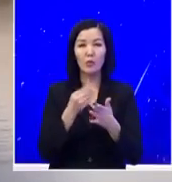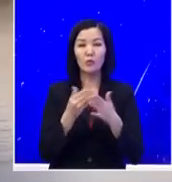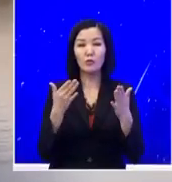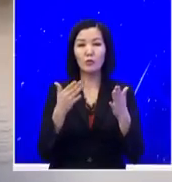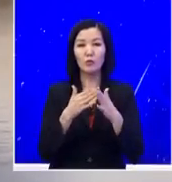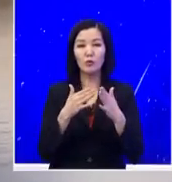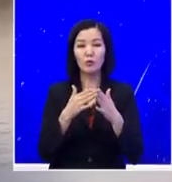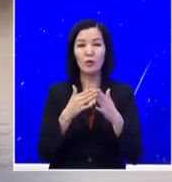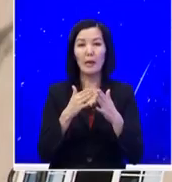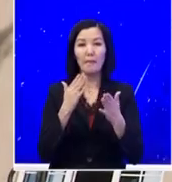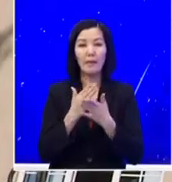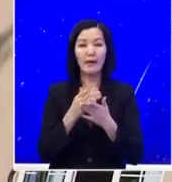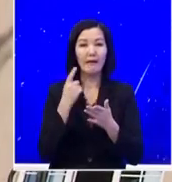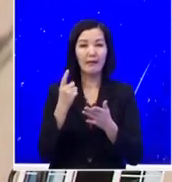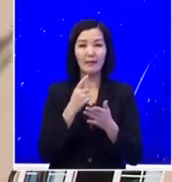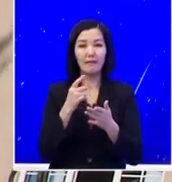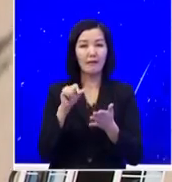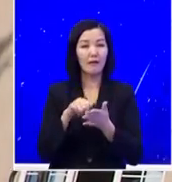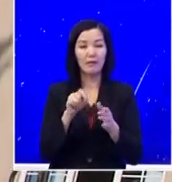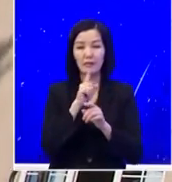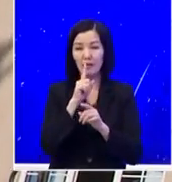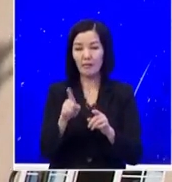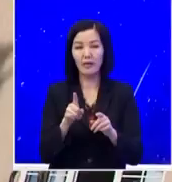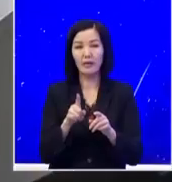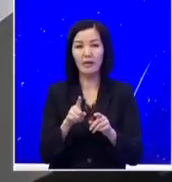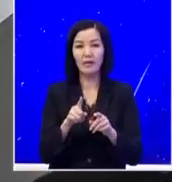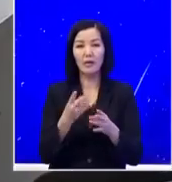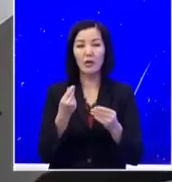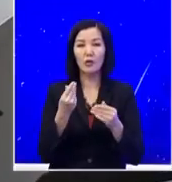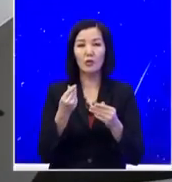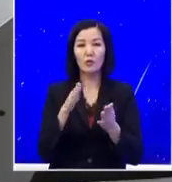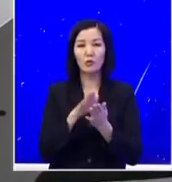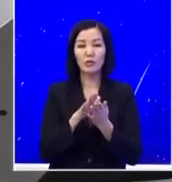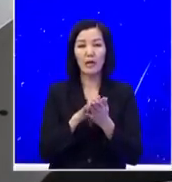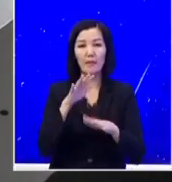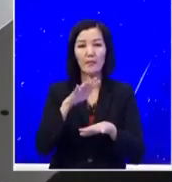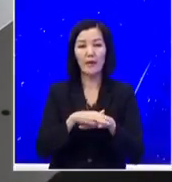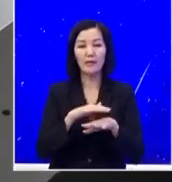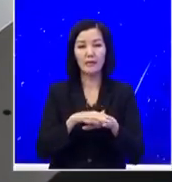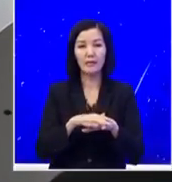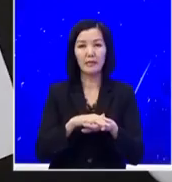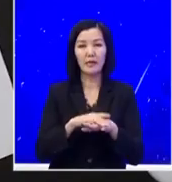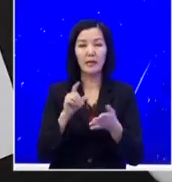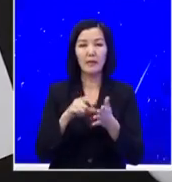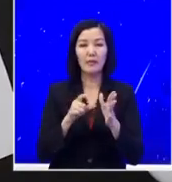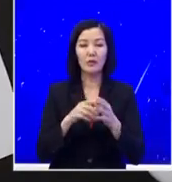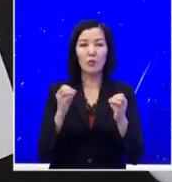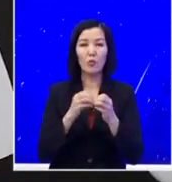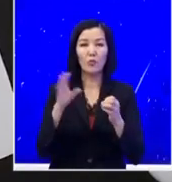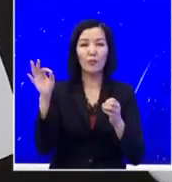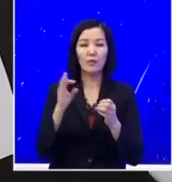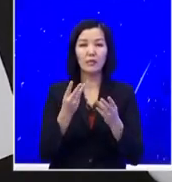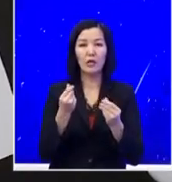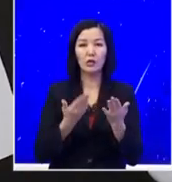барлар қатыса алмайды. Сондай-ақ тұрғын үй құрылыс жинақ банкінде депозиті сәйкесінше пәтер құнының 10% көлемінде